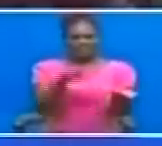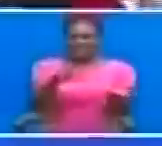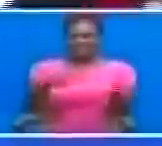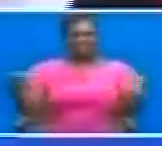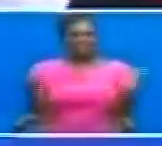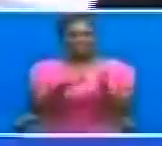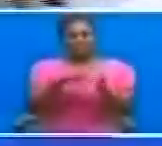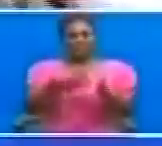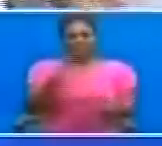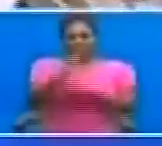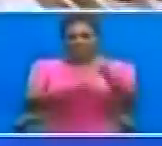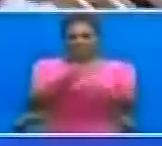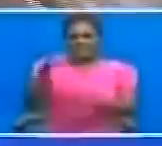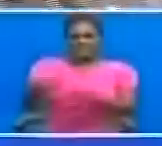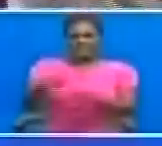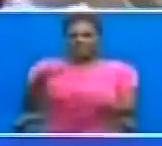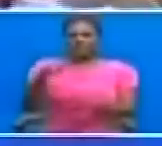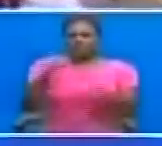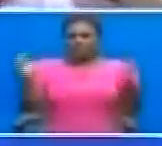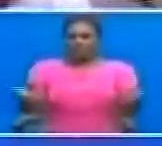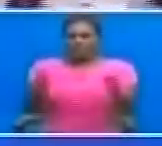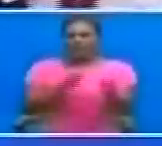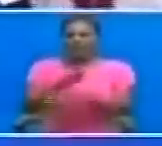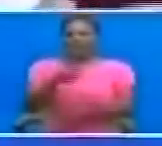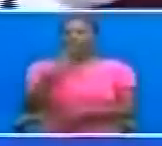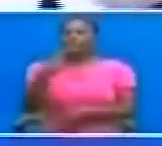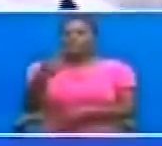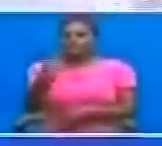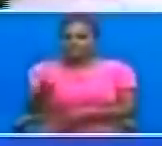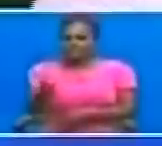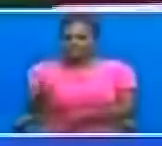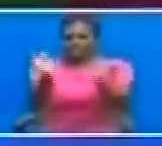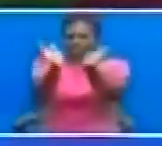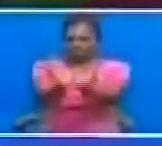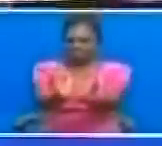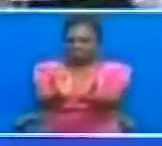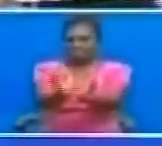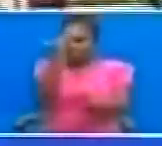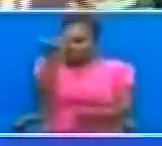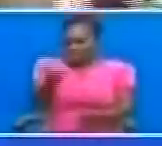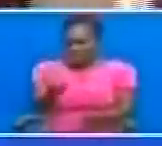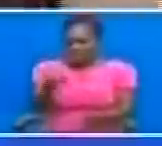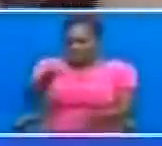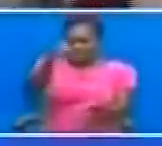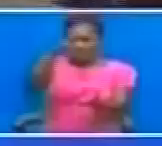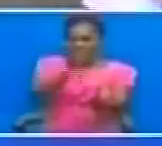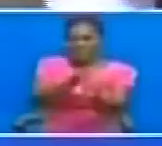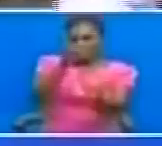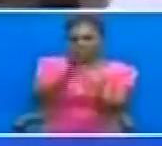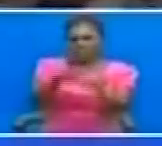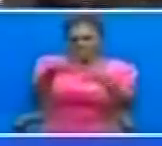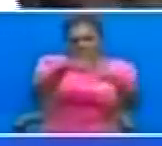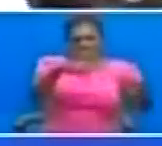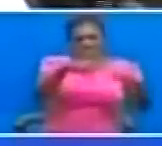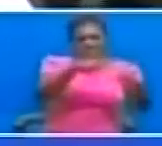hatari. Mwaka huu pekee waganga zaidi ya 200 nchini Tanzania wametiwa mbaroni kwa kuhusishwa na utekaji na mauaji ya